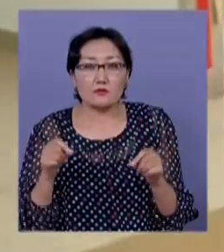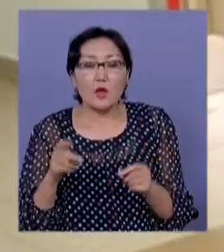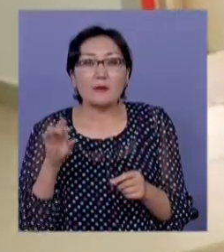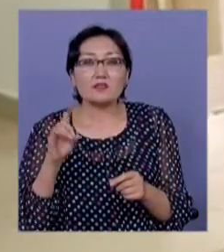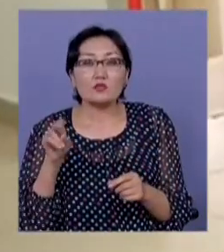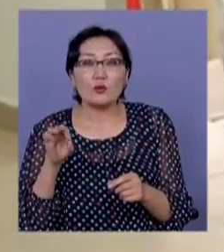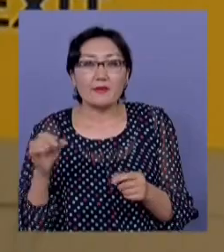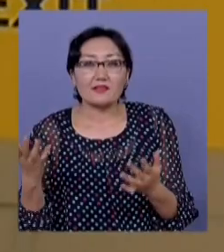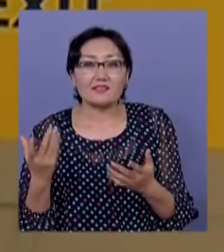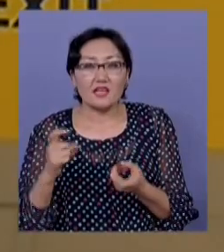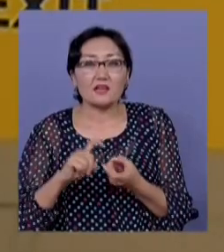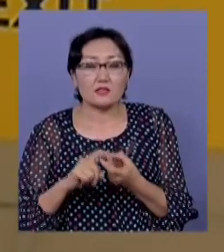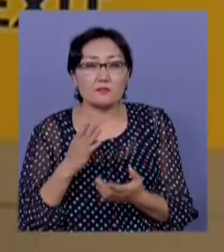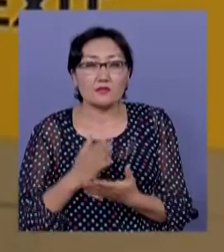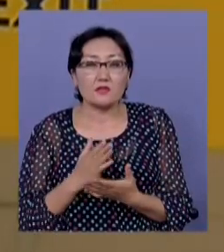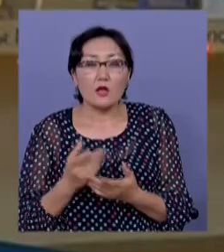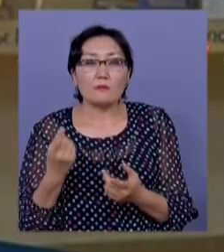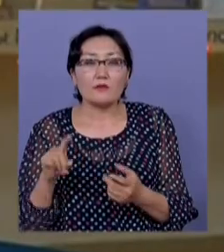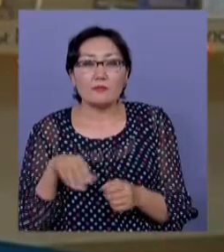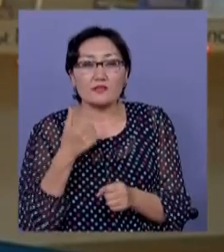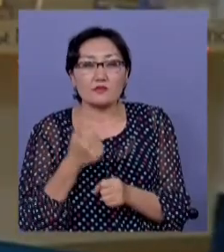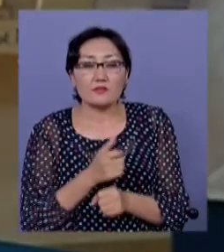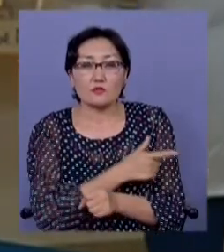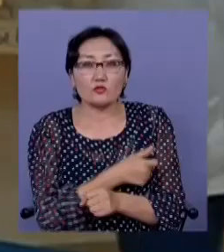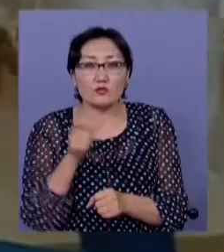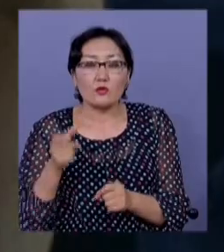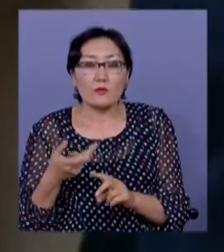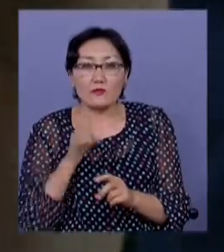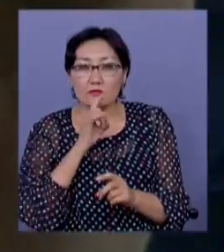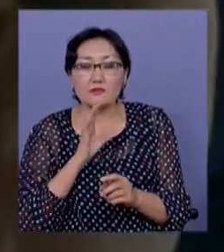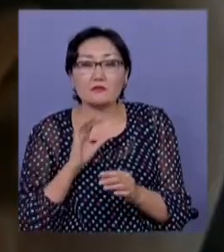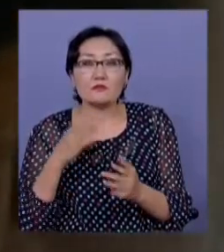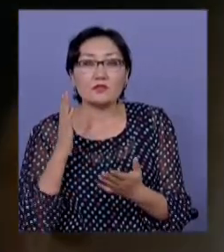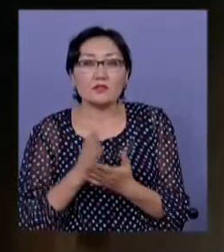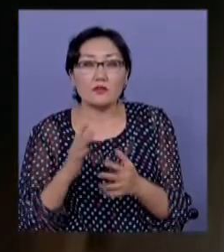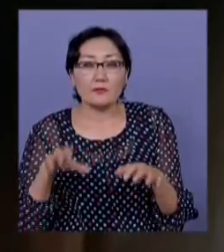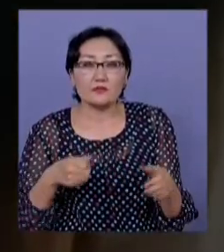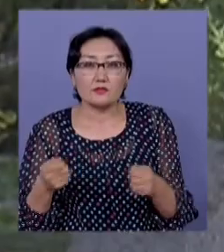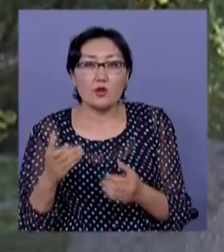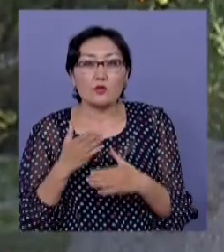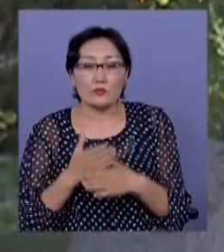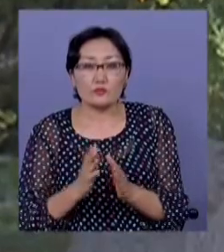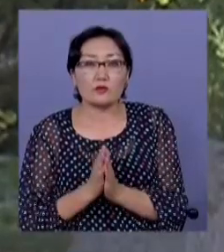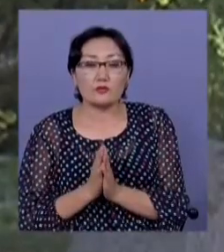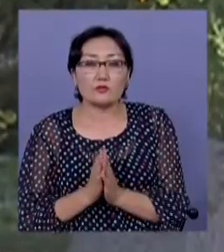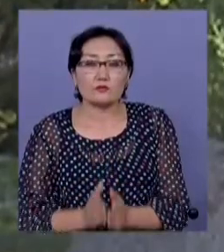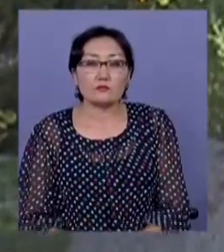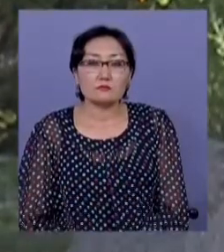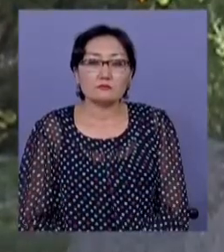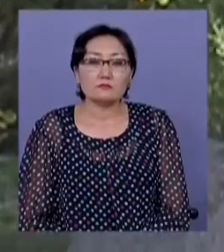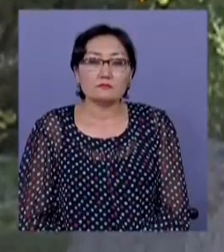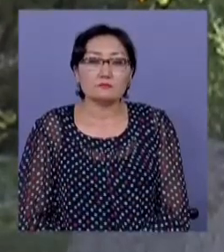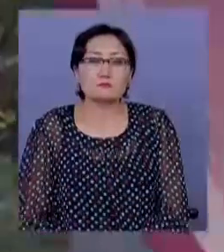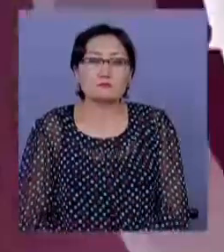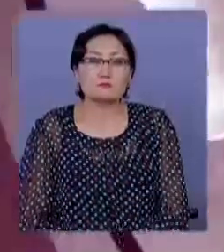Серік Күдебаевтың қандай қатысы бар? Неге бас дәрігердің жұбайы бұл іске тікелей президенттің араласуын сұрап отыр? Арнат Дүйсенің